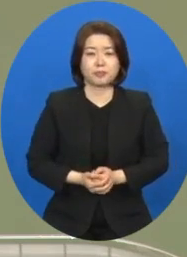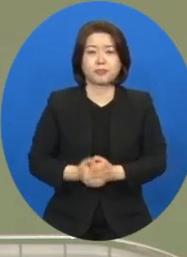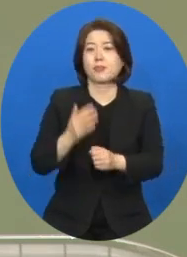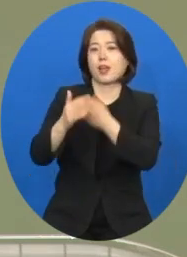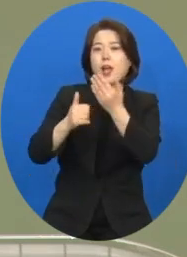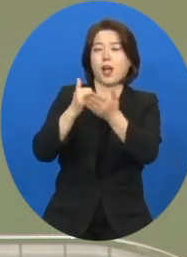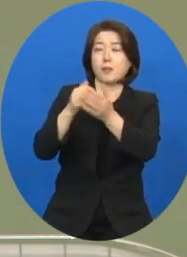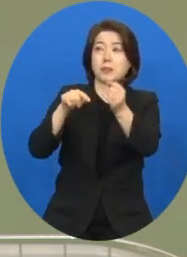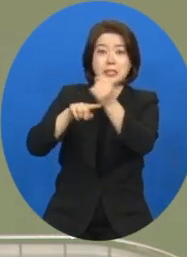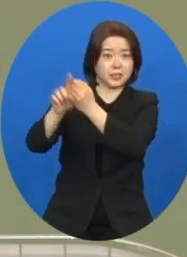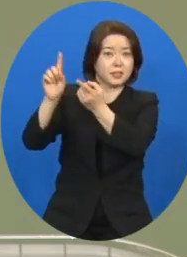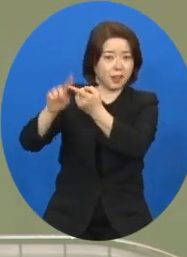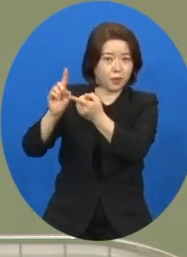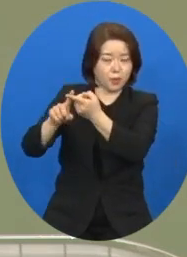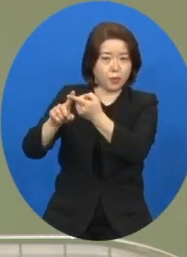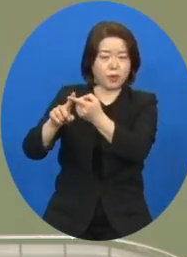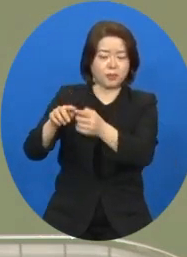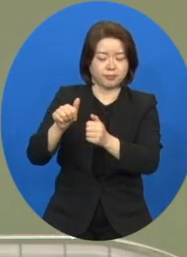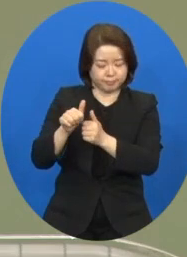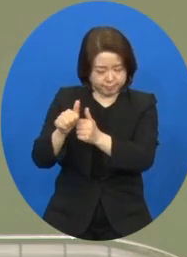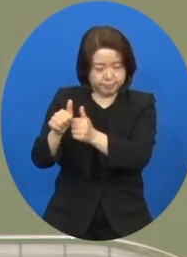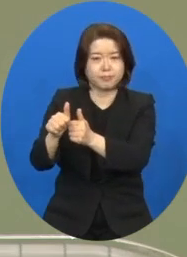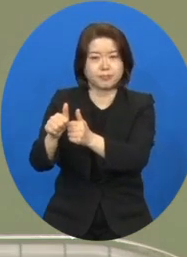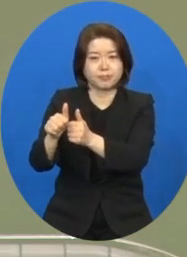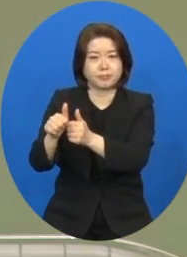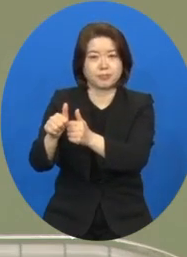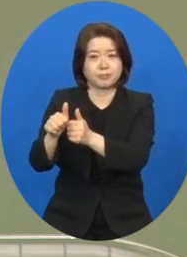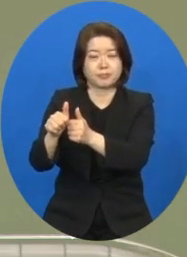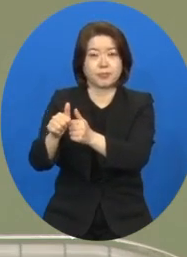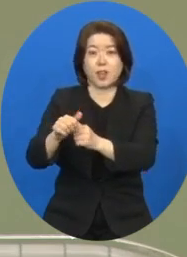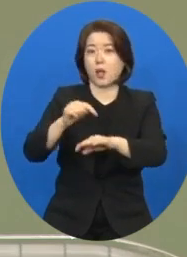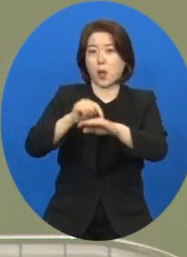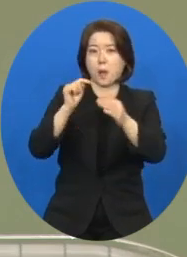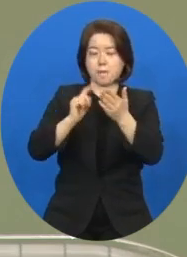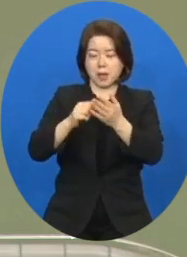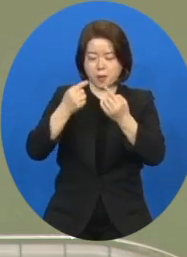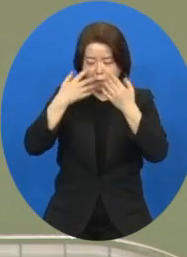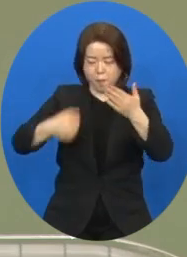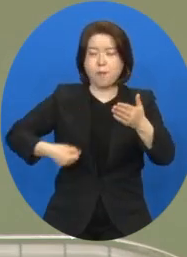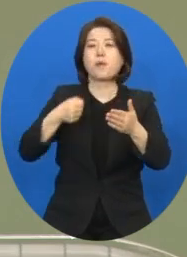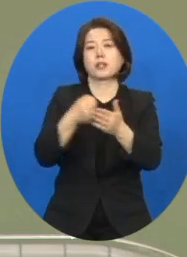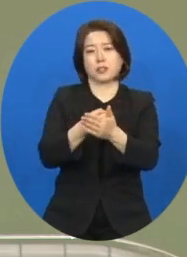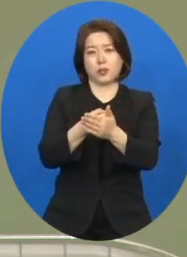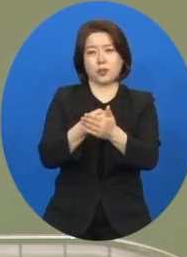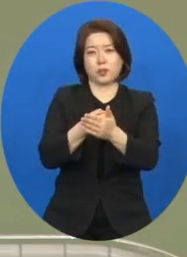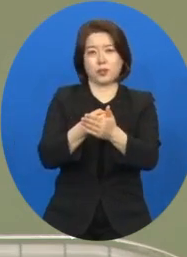하나님의 뜻대로 따라가겠다 마음이 이렇게 확정하는 거예요.